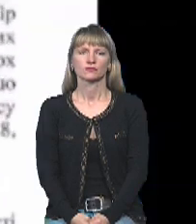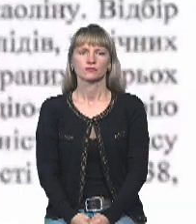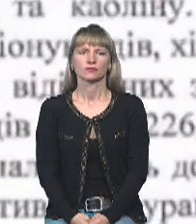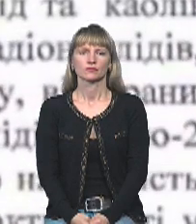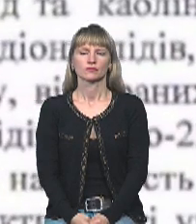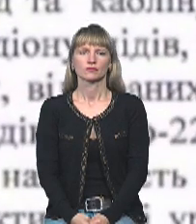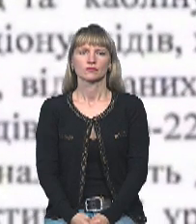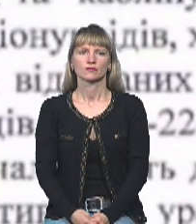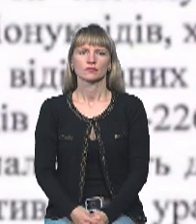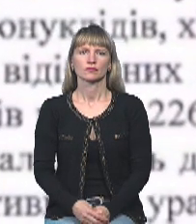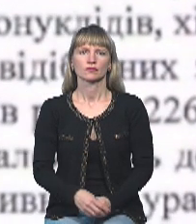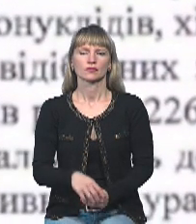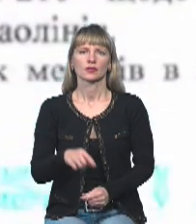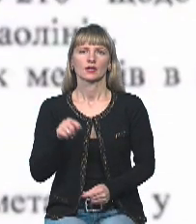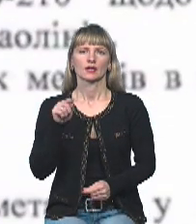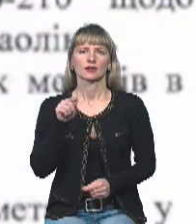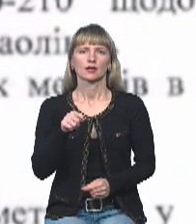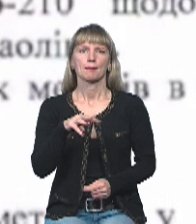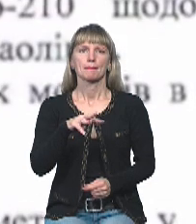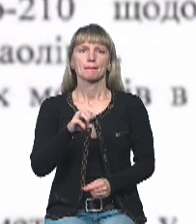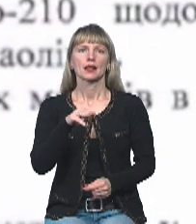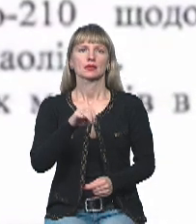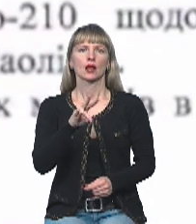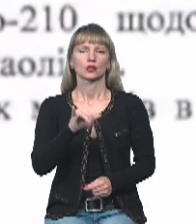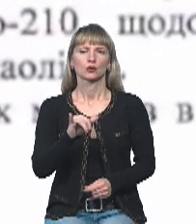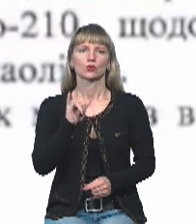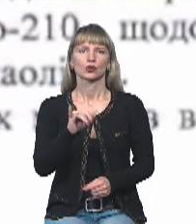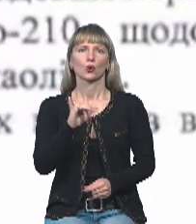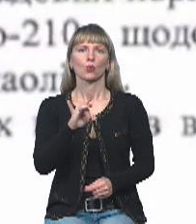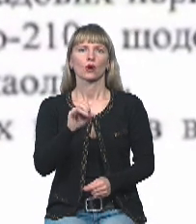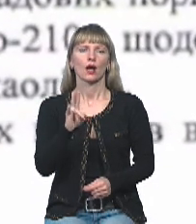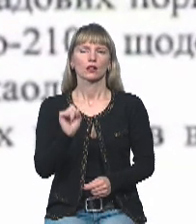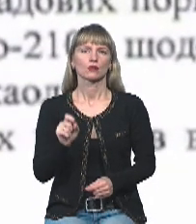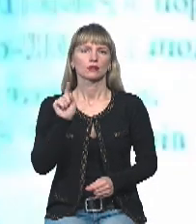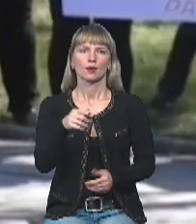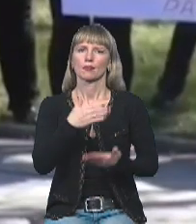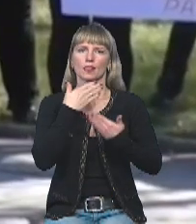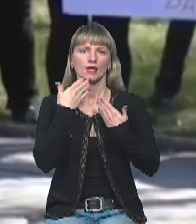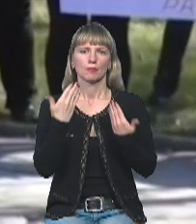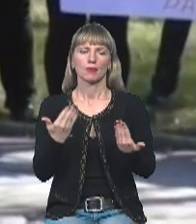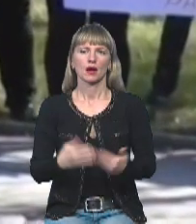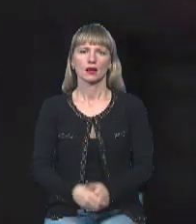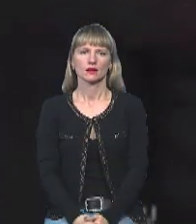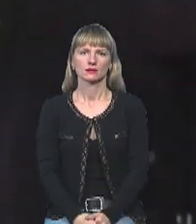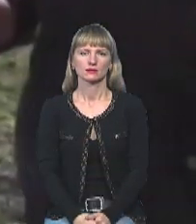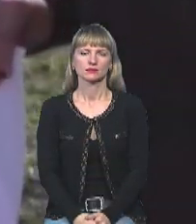Чи там ніякого раду на сьогодні немає? Чи там ніякого раду на сьогодні немає?